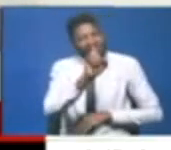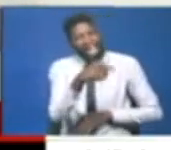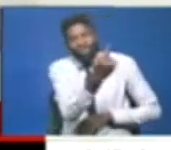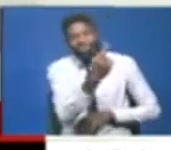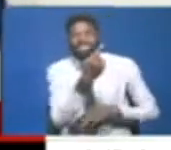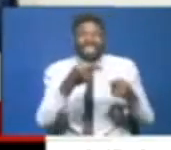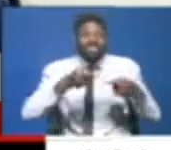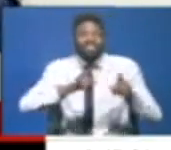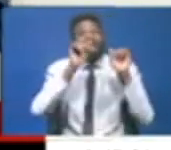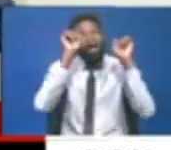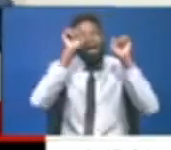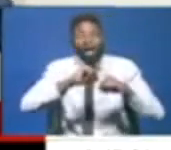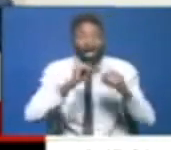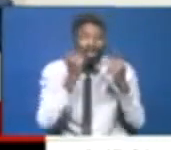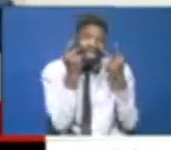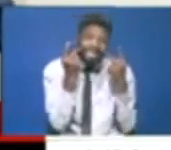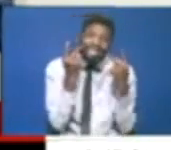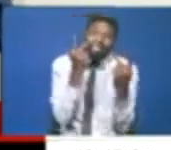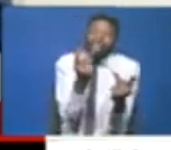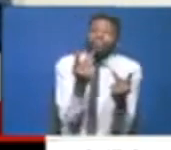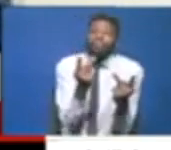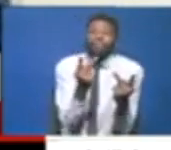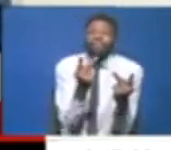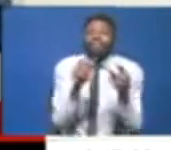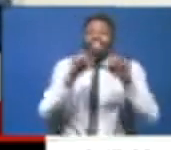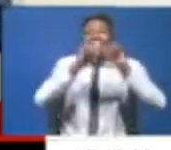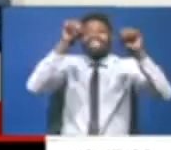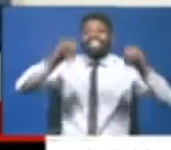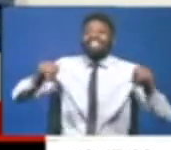anaweza kuzitazama kutazama ule mtambo